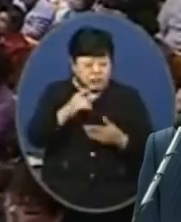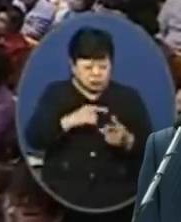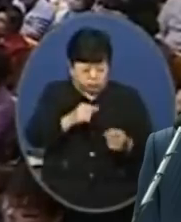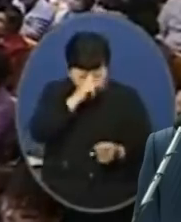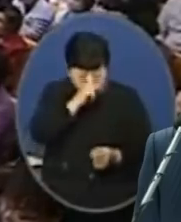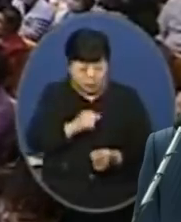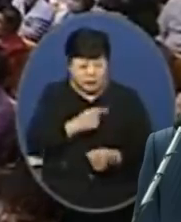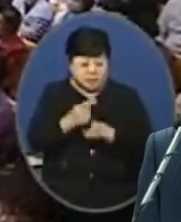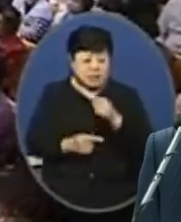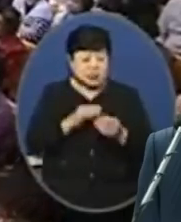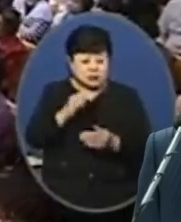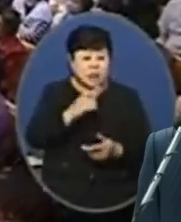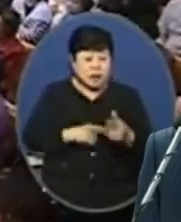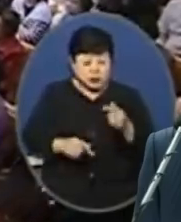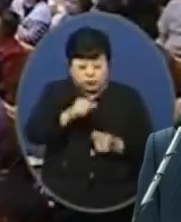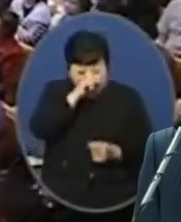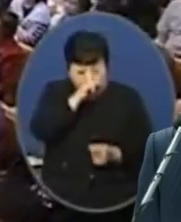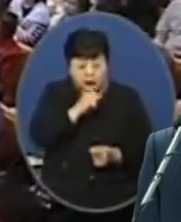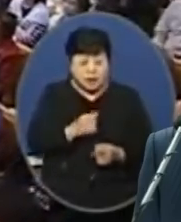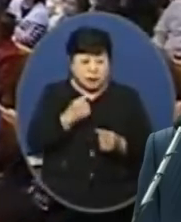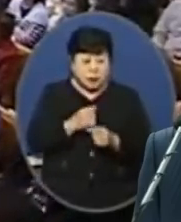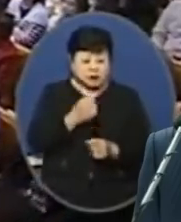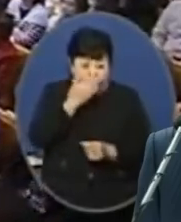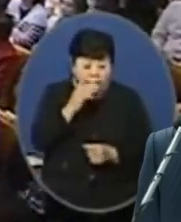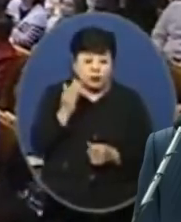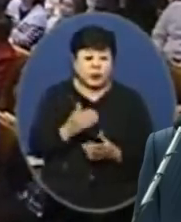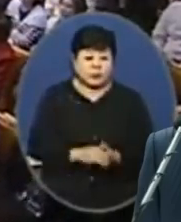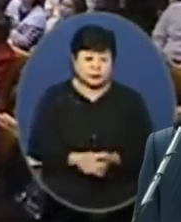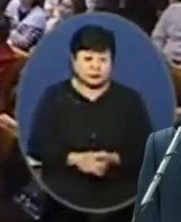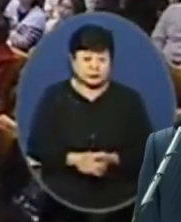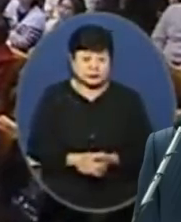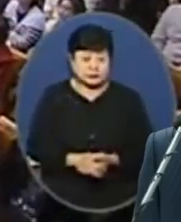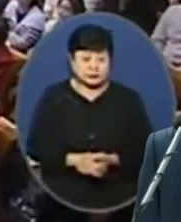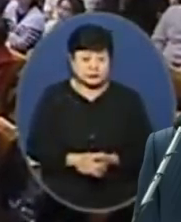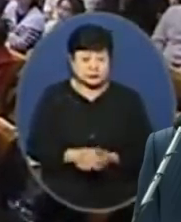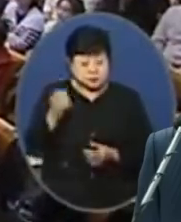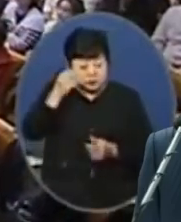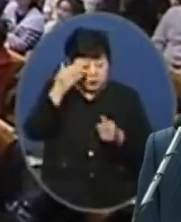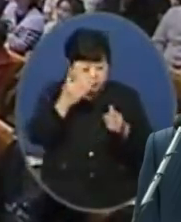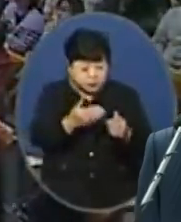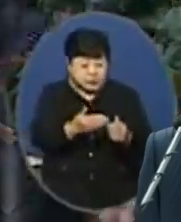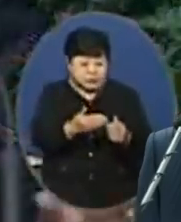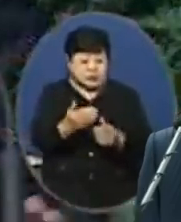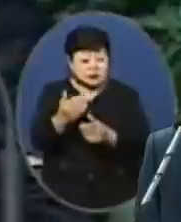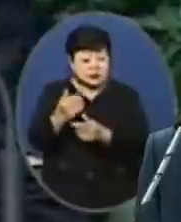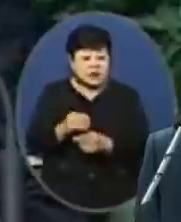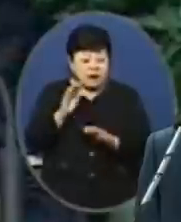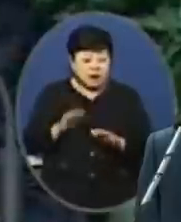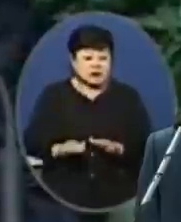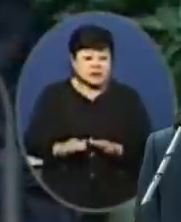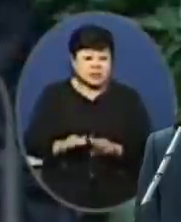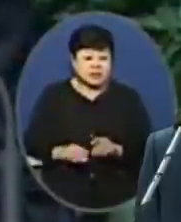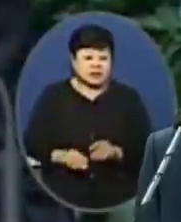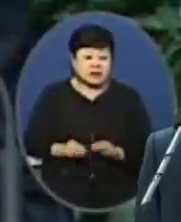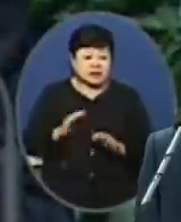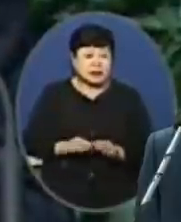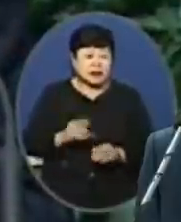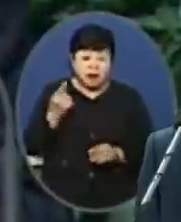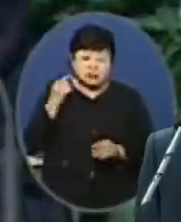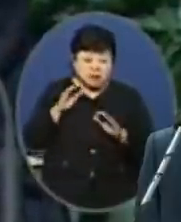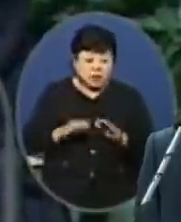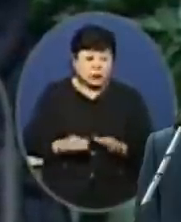금년보다 명년은 금년보다 좋은 해를 만들 수 있습니다. 그것은 성령은 어제나 오늘이나 똑같이 날개를